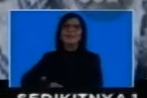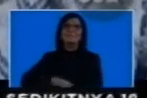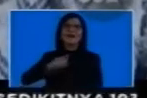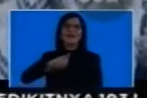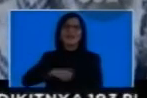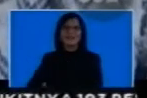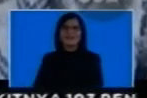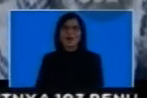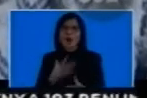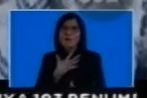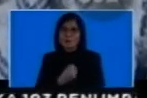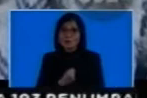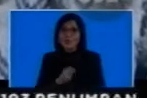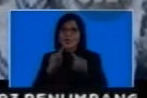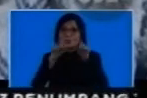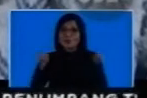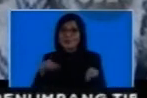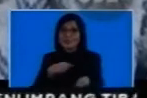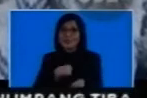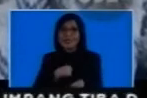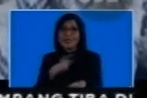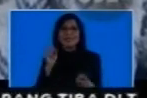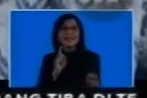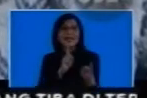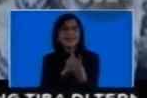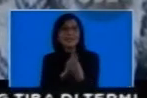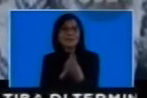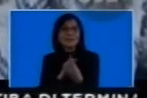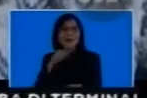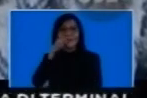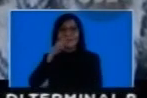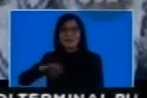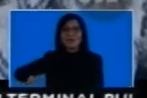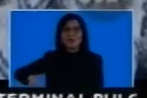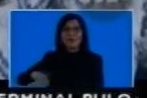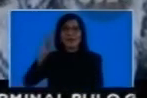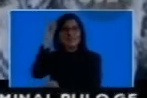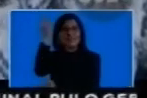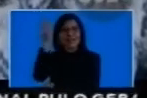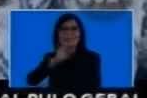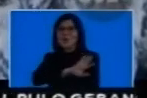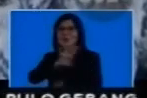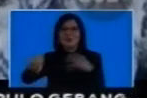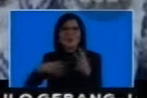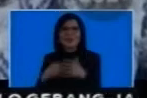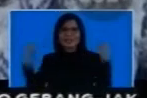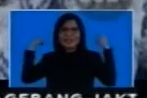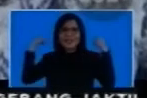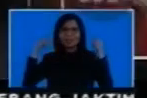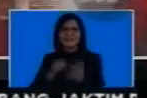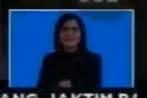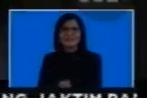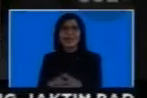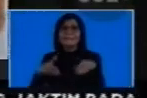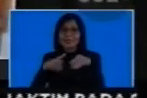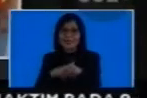banggakan. Semoga dengan surat ini saya menemui Bapak bersama keluarga di Jakarta berada dalam keadaan yang sehat